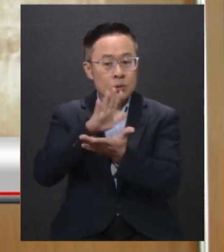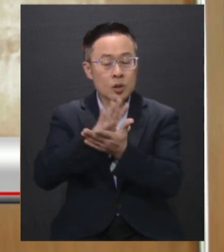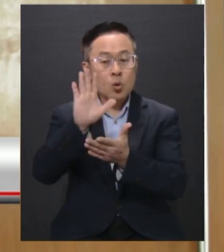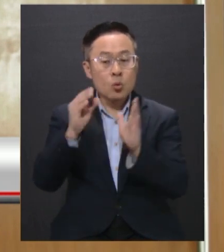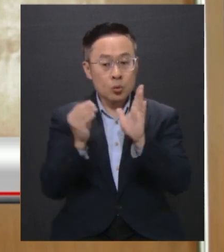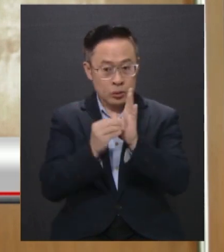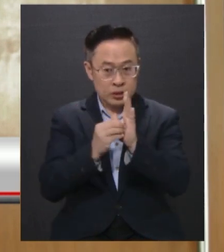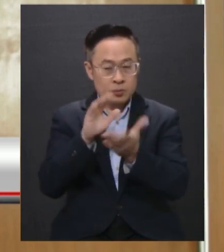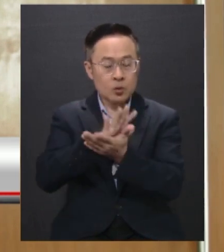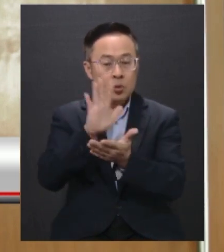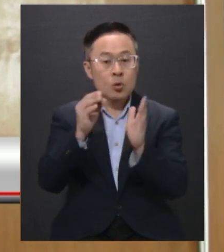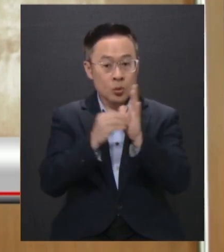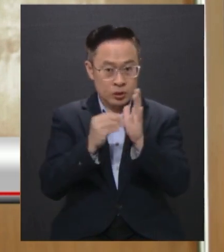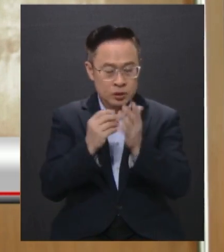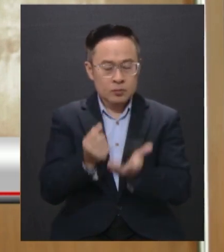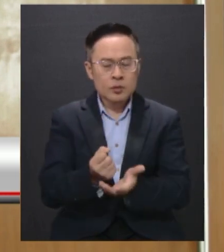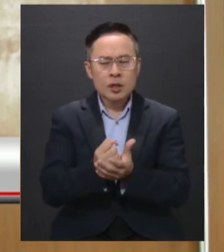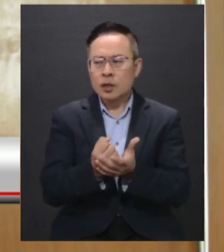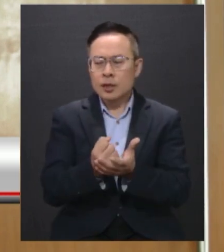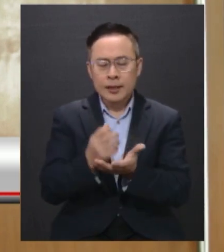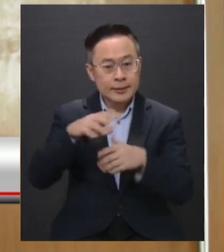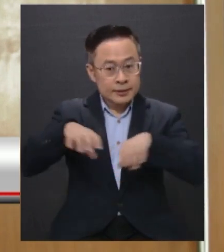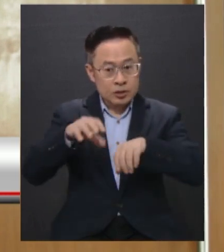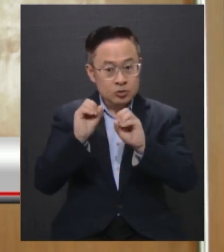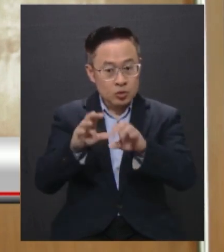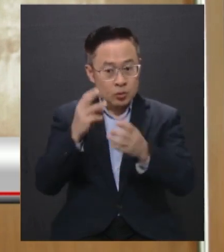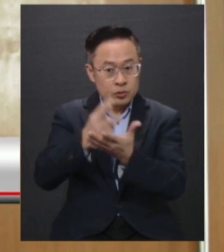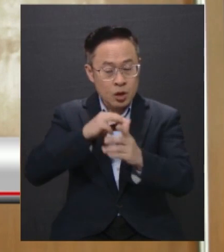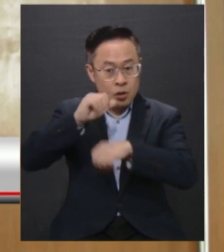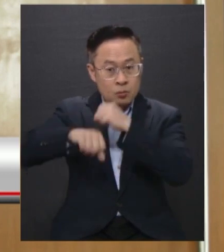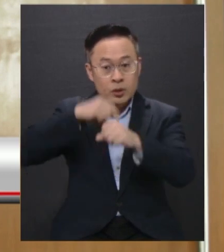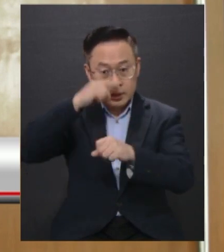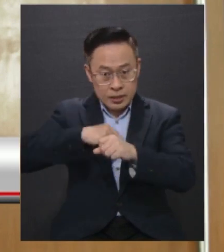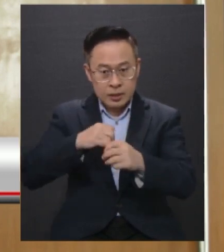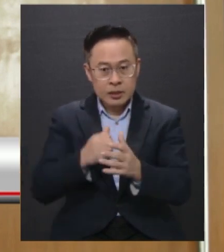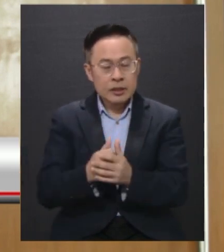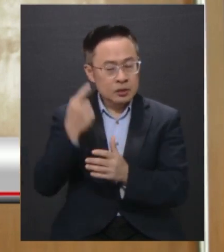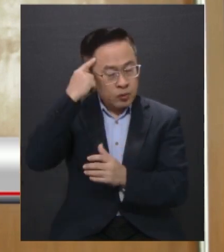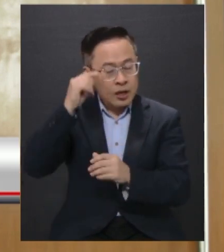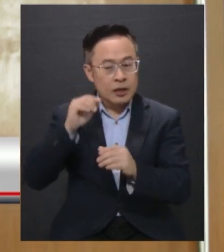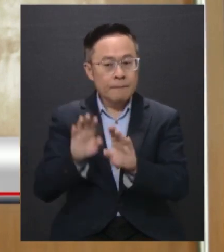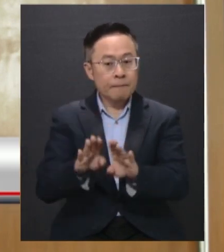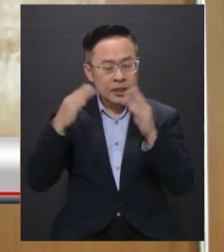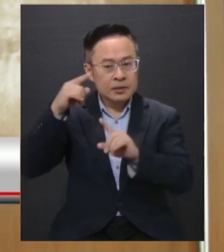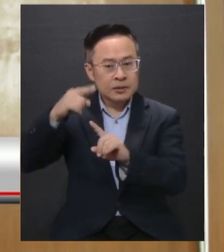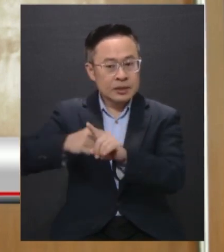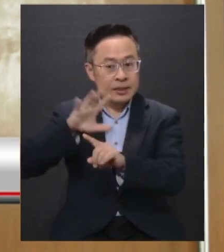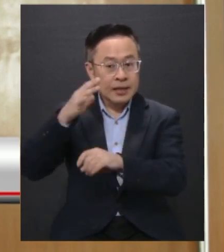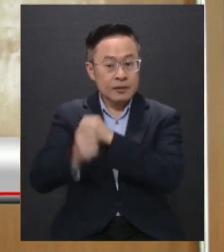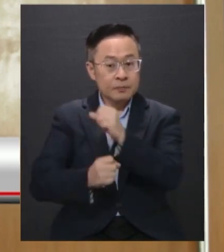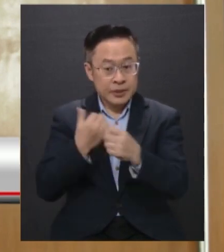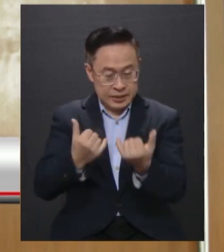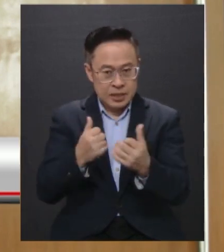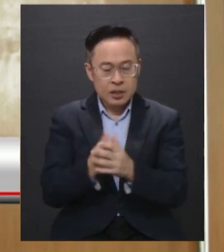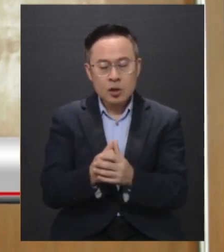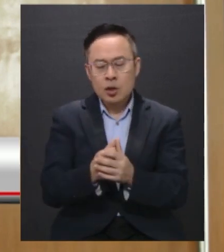าแนะนำนะครับโดยจะเริ่มเทอมหน้าก็คือเดือน5ของปีนี้ก็จะเปิดเทอมแล้ววางแผนเอาไว้ก็คือว่าสัป